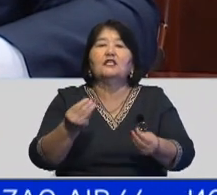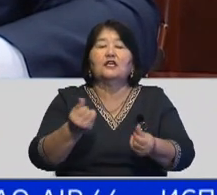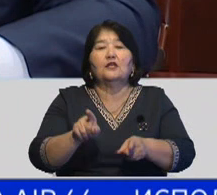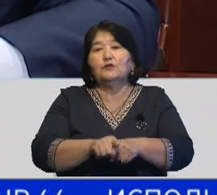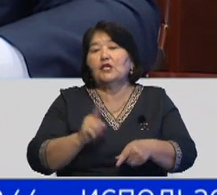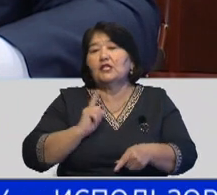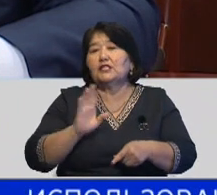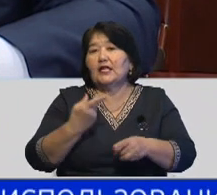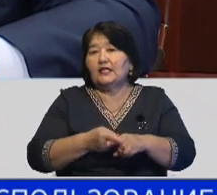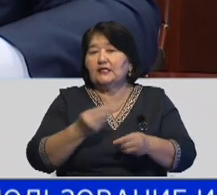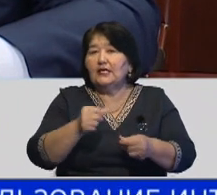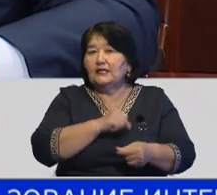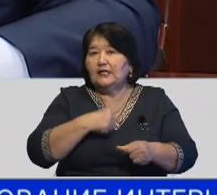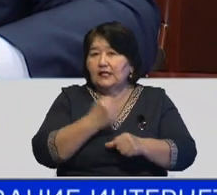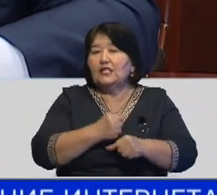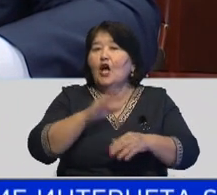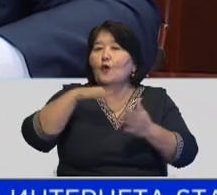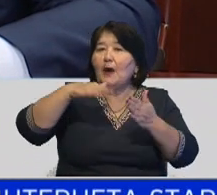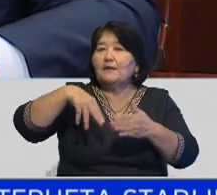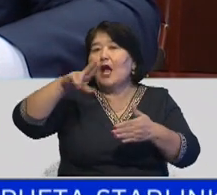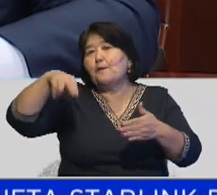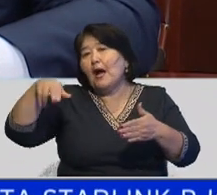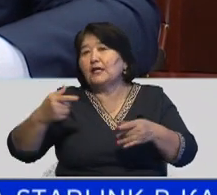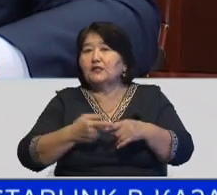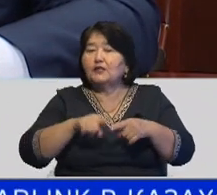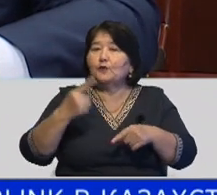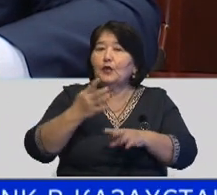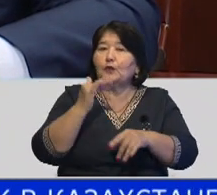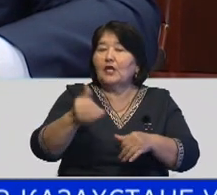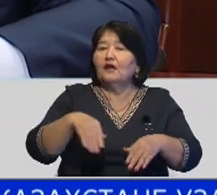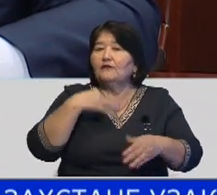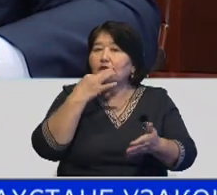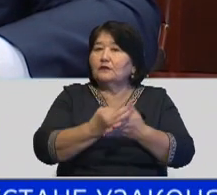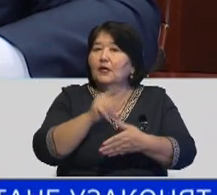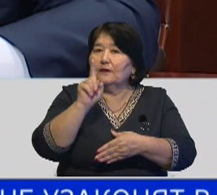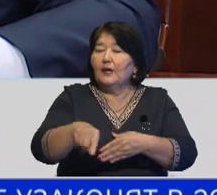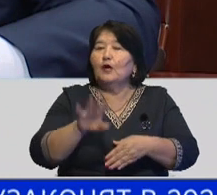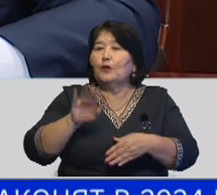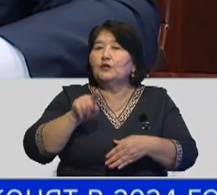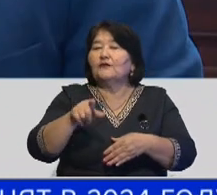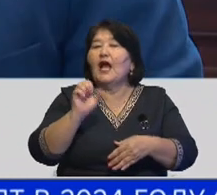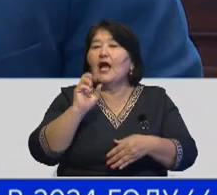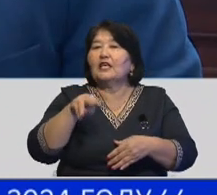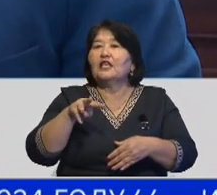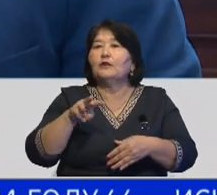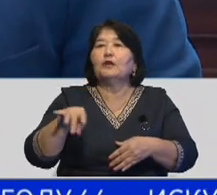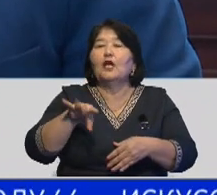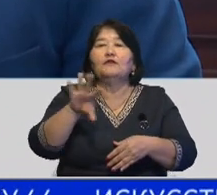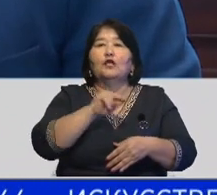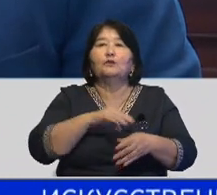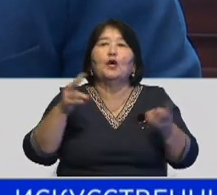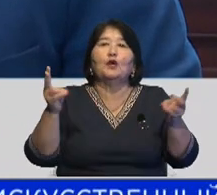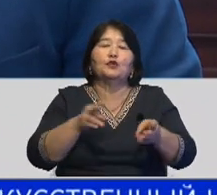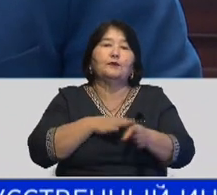не дожидаясь этих средств, сделать самим. Побелить, покрасить. За это в первую очередь вы несете ответственность. После вас акимы районов. Все эти работы